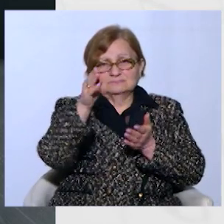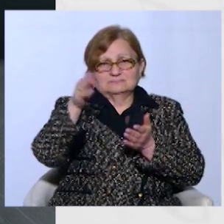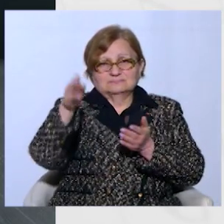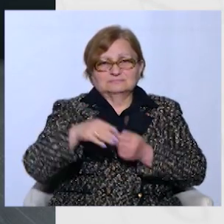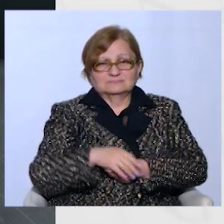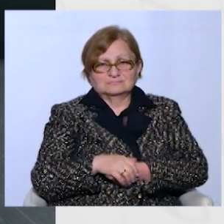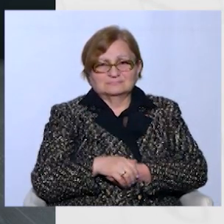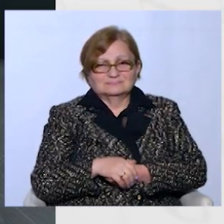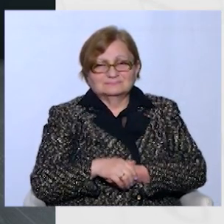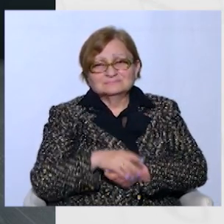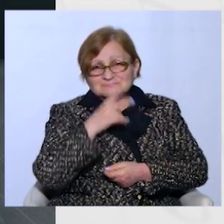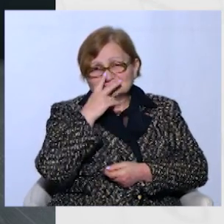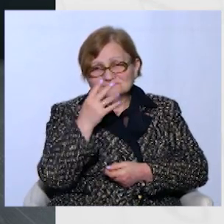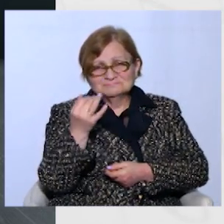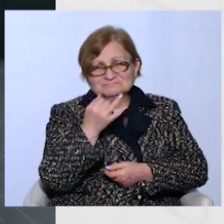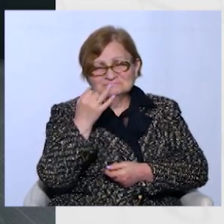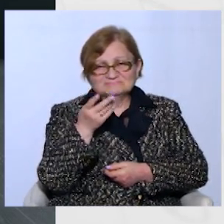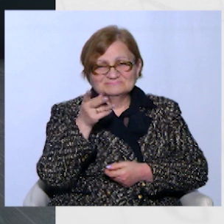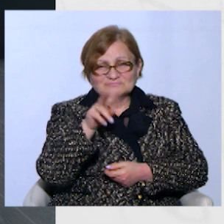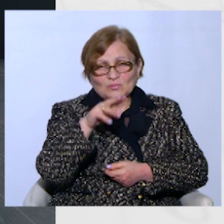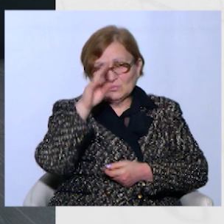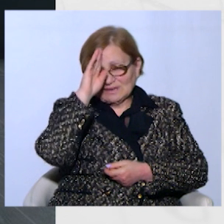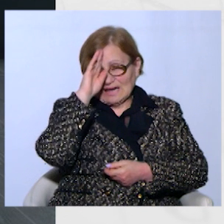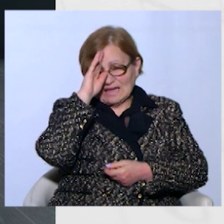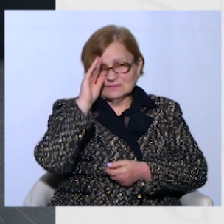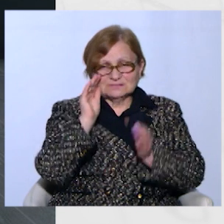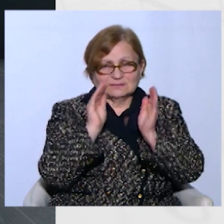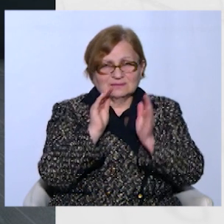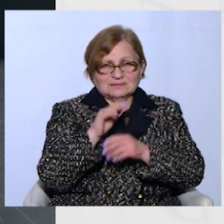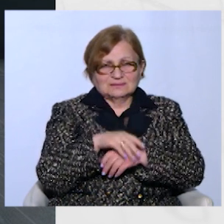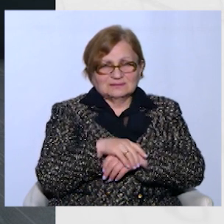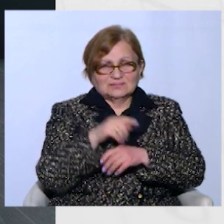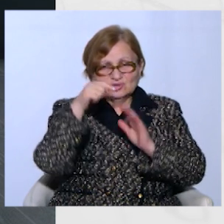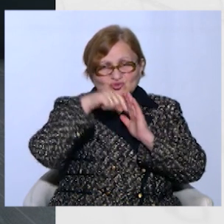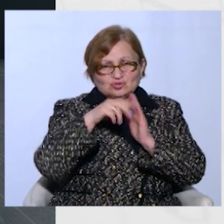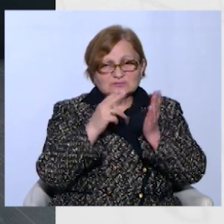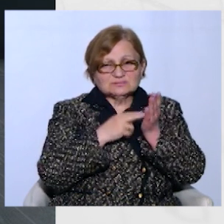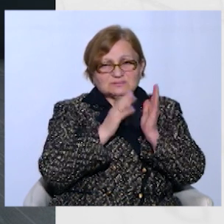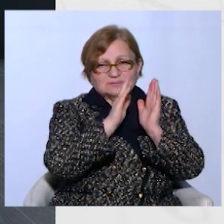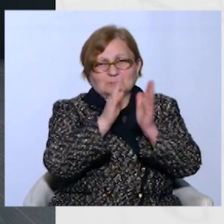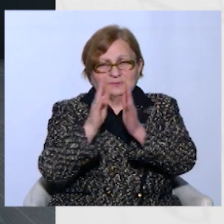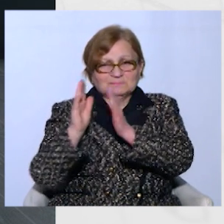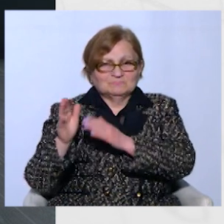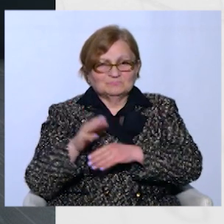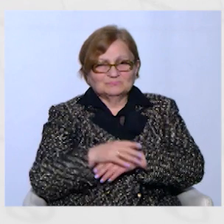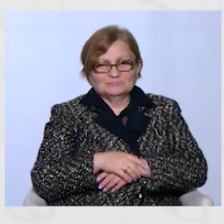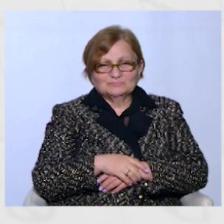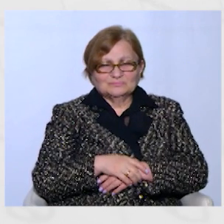ნახოთ, აი ნახეთ, ორი კაცუნა და ციგნები არის ციგნით შელაგებული. კიდევ